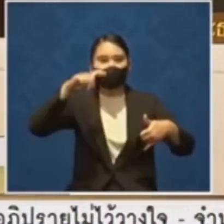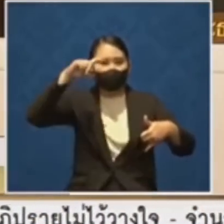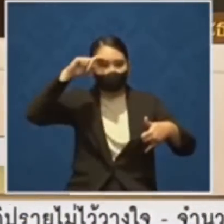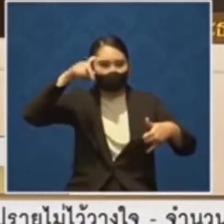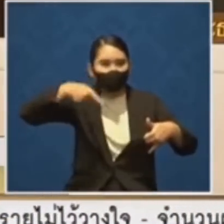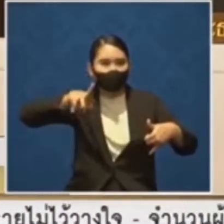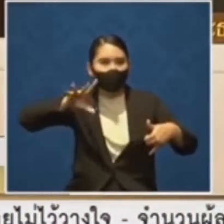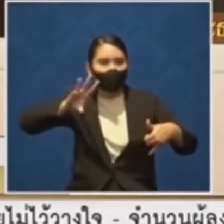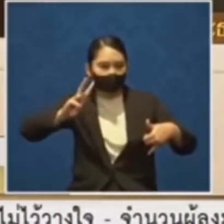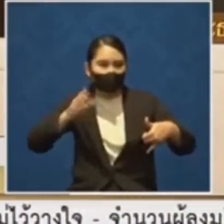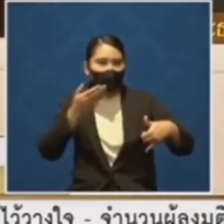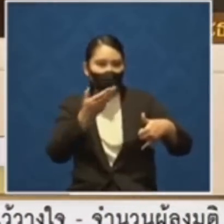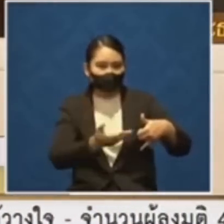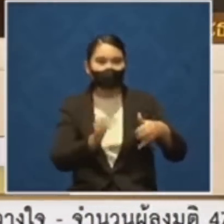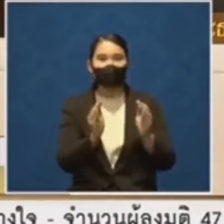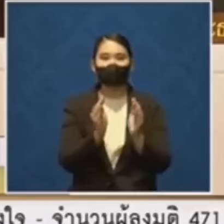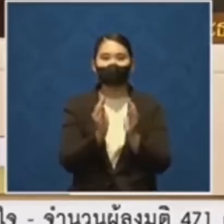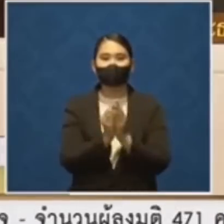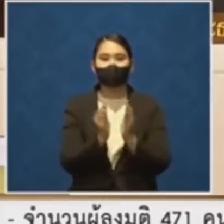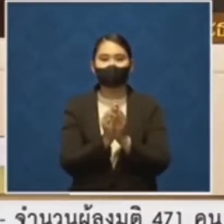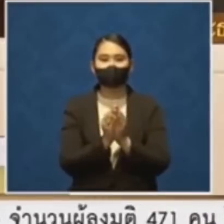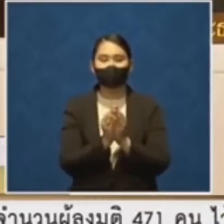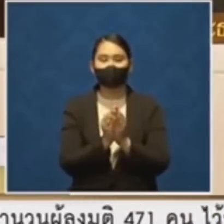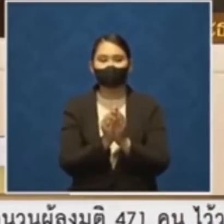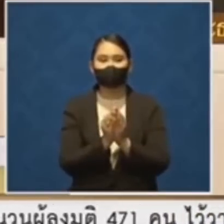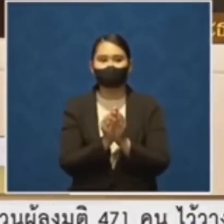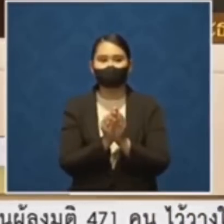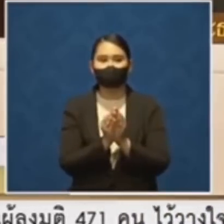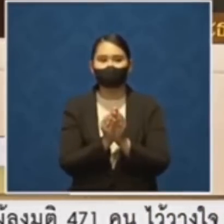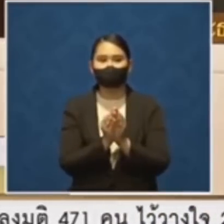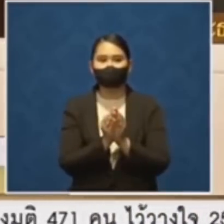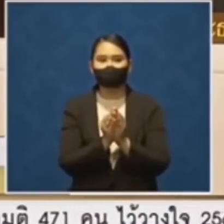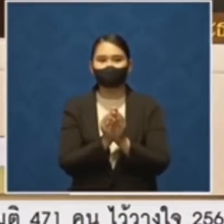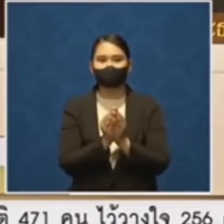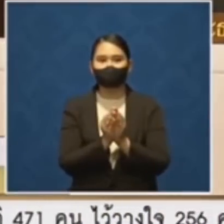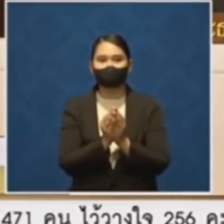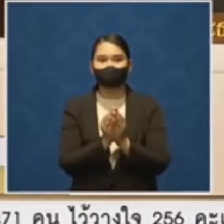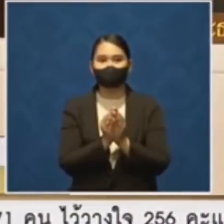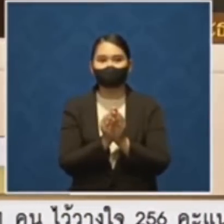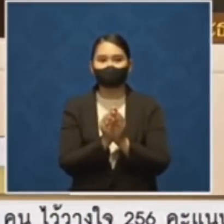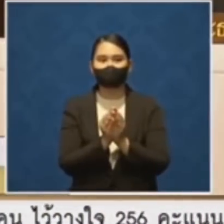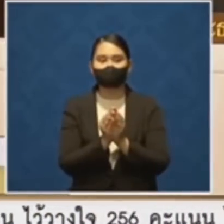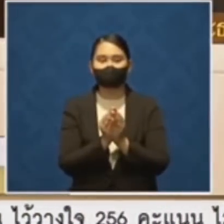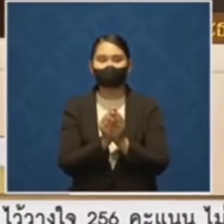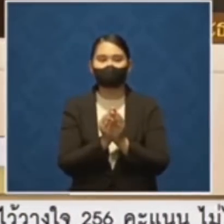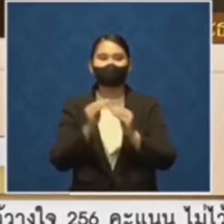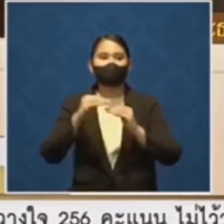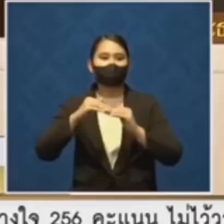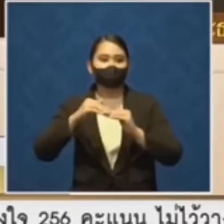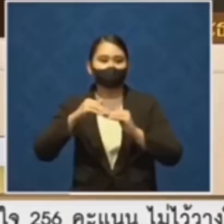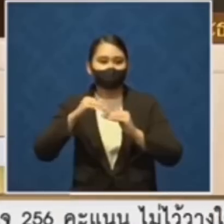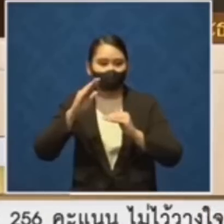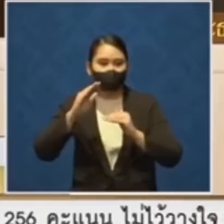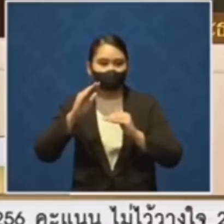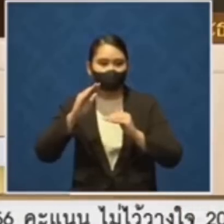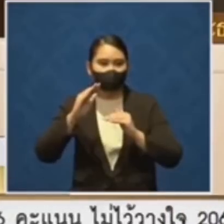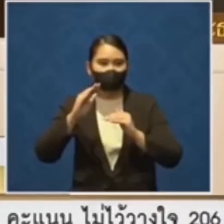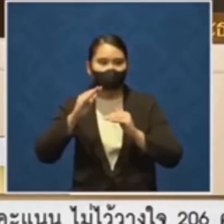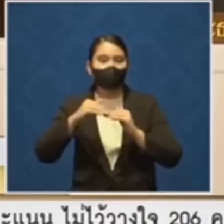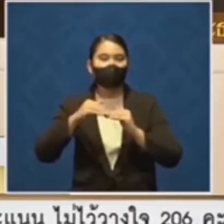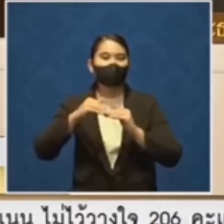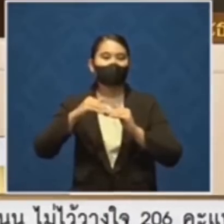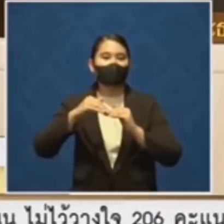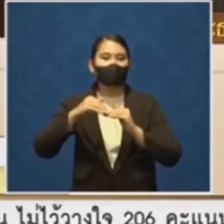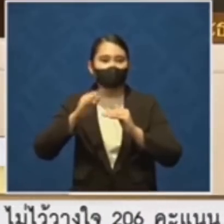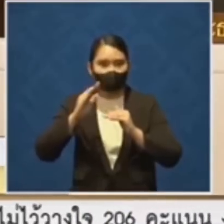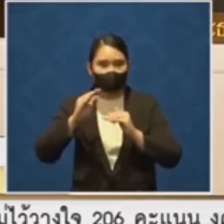นตรีมีคะแนนเสียงไม่มากกว่ากึ่งหนึ่งของจำนวนสมาชิกทั้งหมดเท่าที่มีอยู่ของส